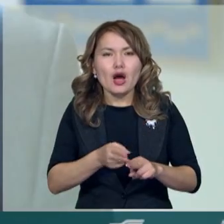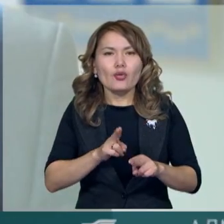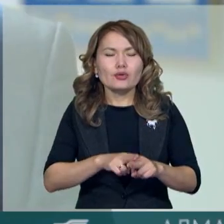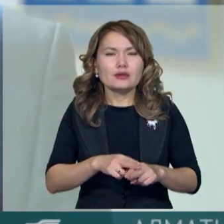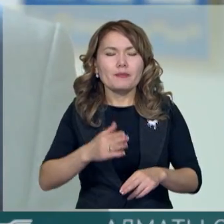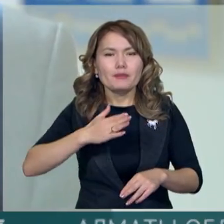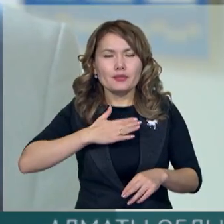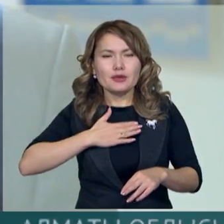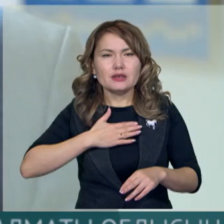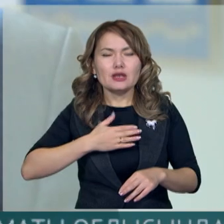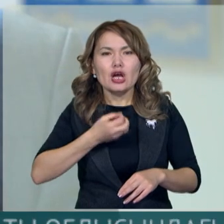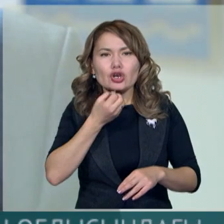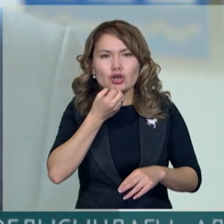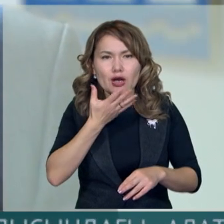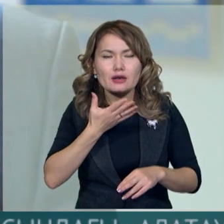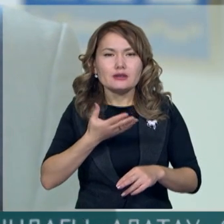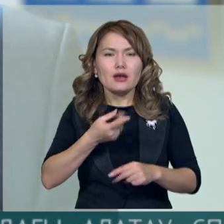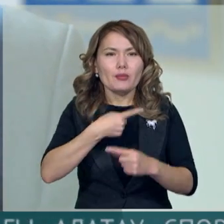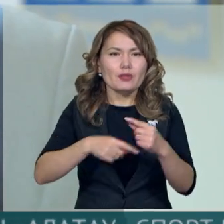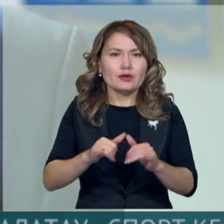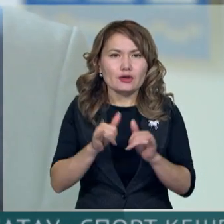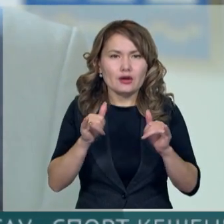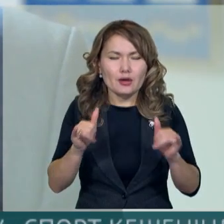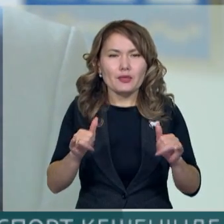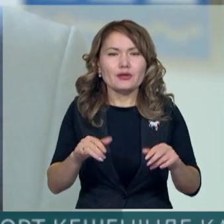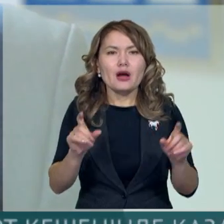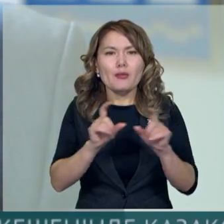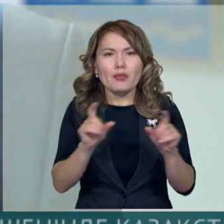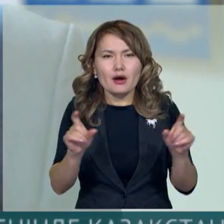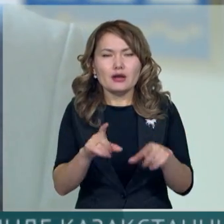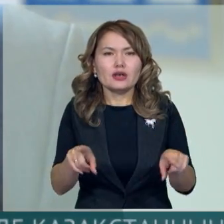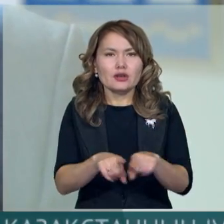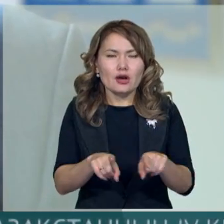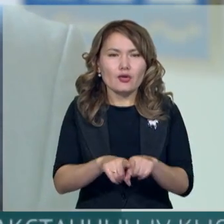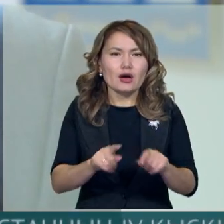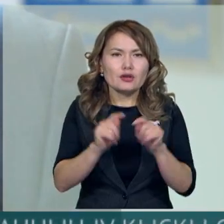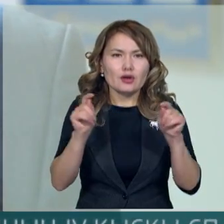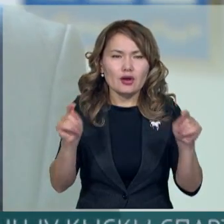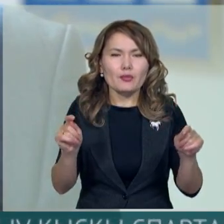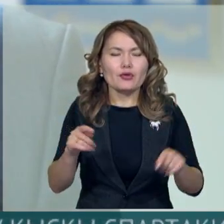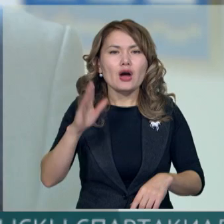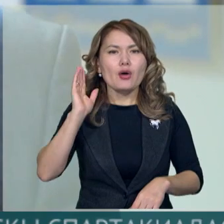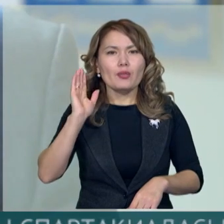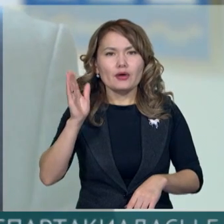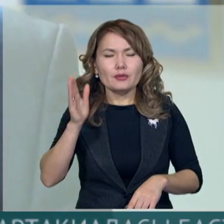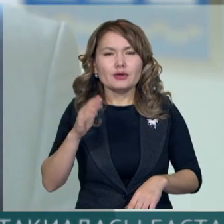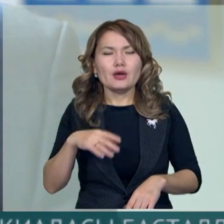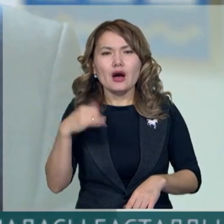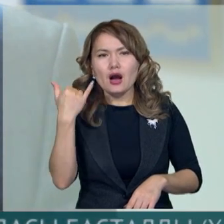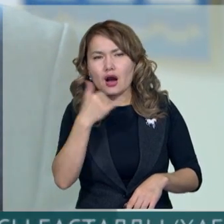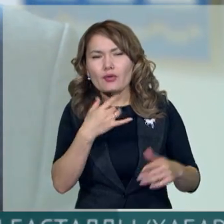инвесторлармен, иелерімен келісіп отырмыз. Сауда қатарларын ашсақ деген. Жазды күні сауда қатарын ашсақ, ол жерге қауын,